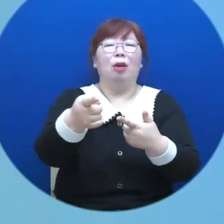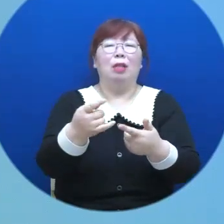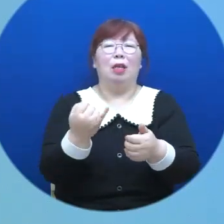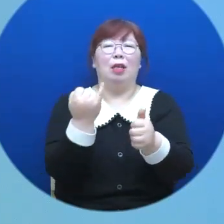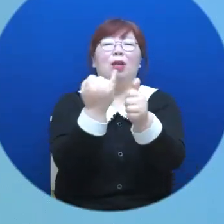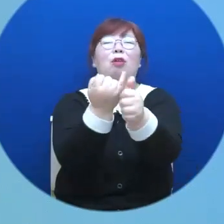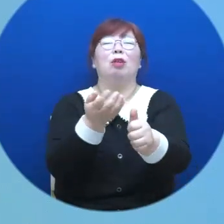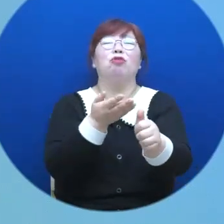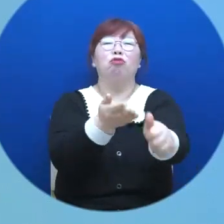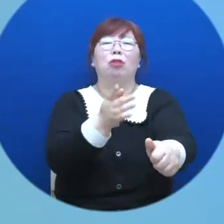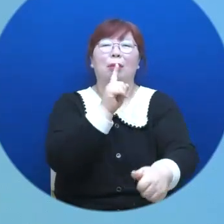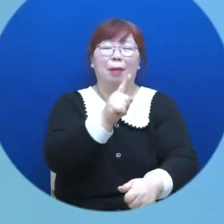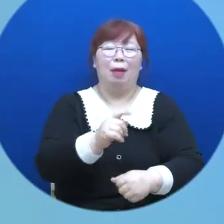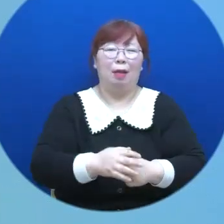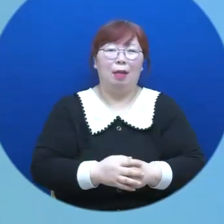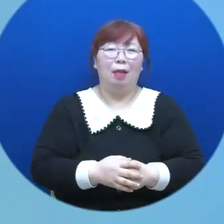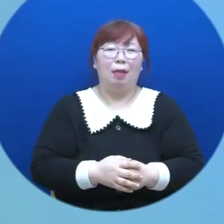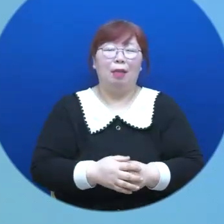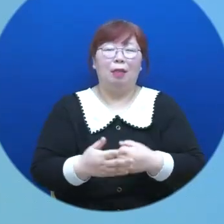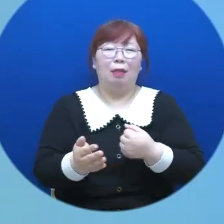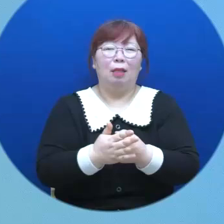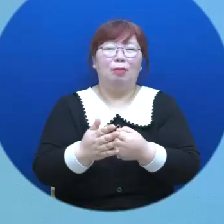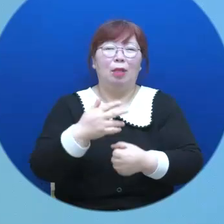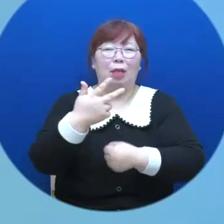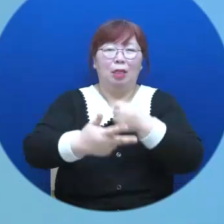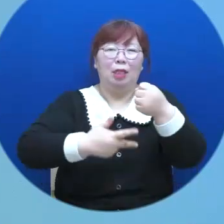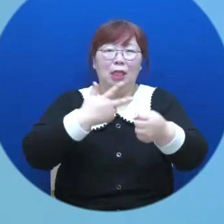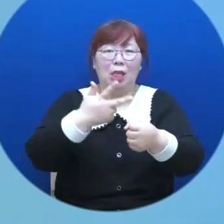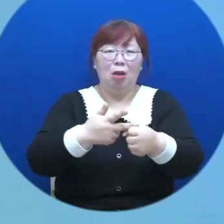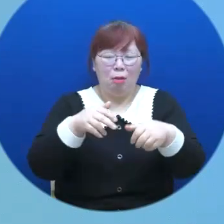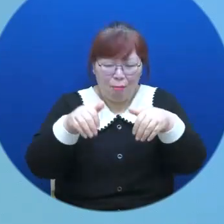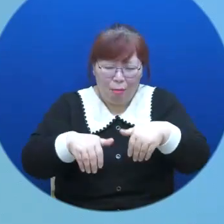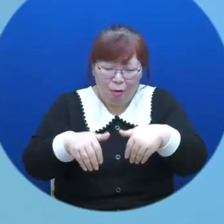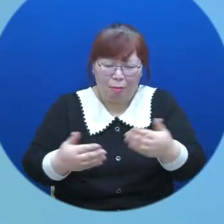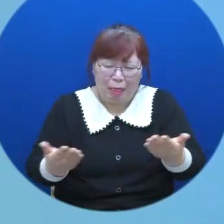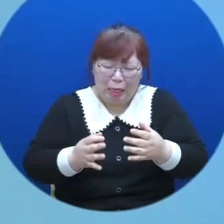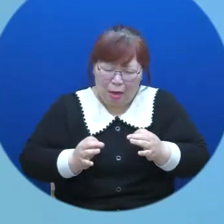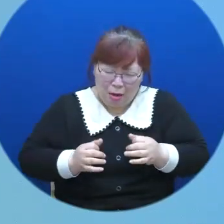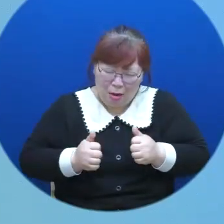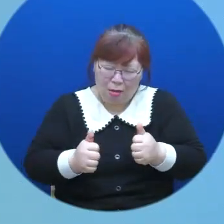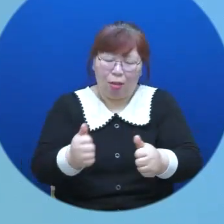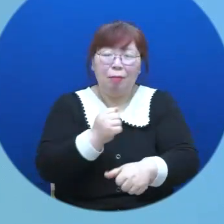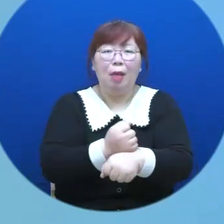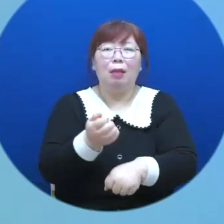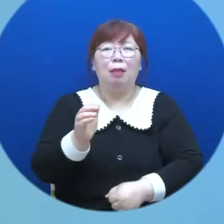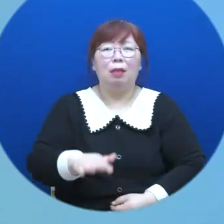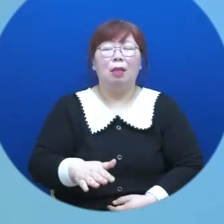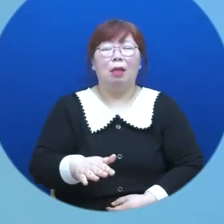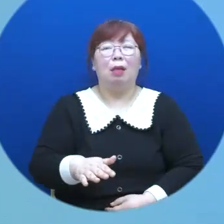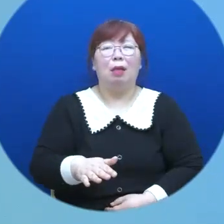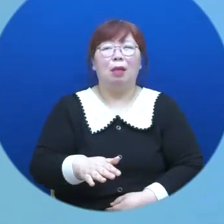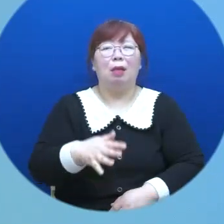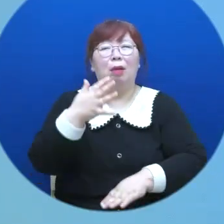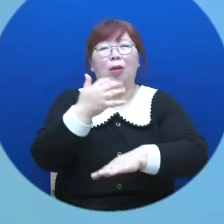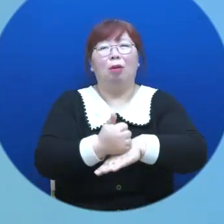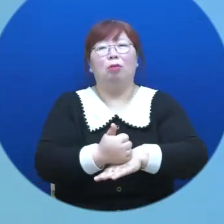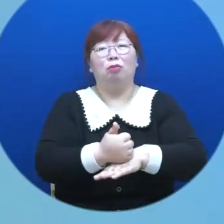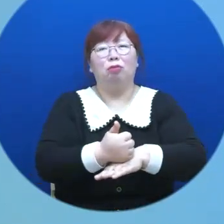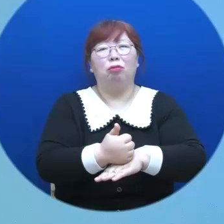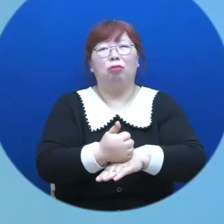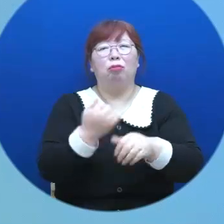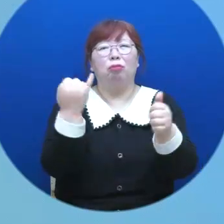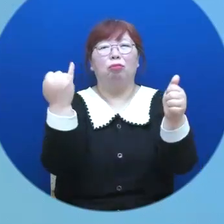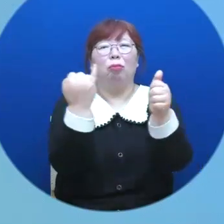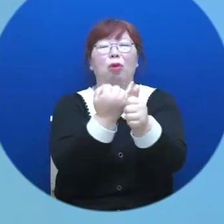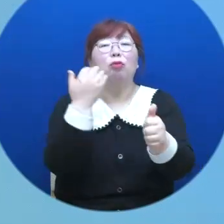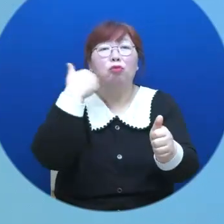알듯 7년 모섬했지만 자기에게 실제로 아내로 주어진 건